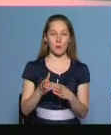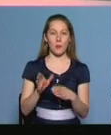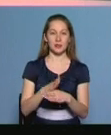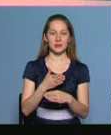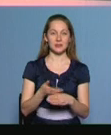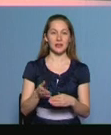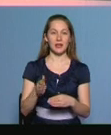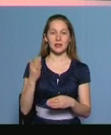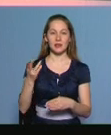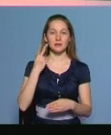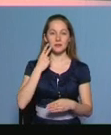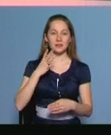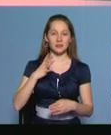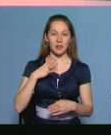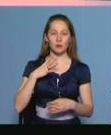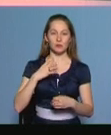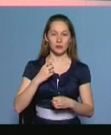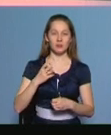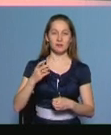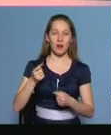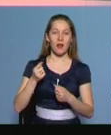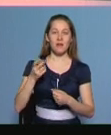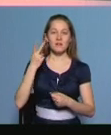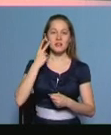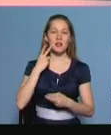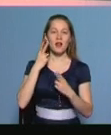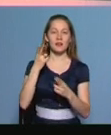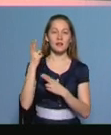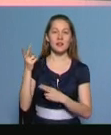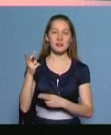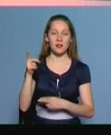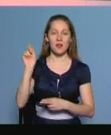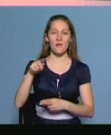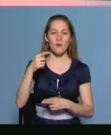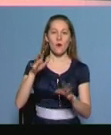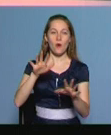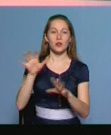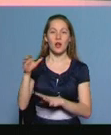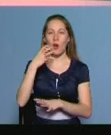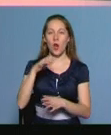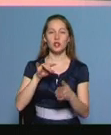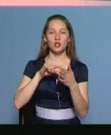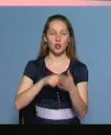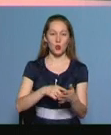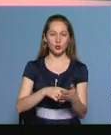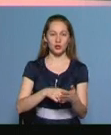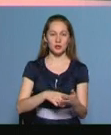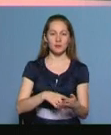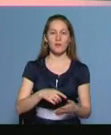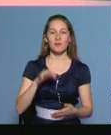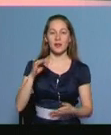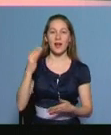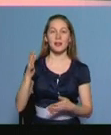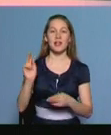на передовой. Сотрудники ОМОНа несут службу в горячих точках. Своим долгом ОМОНовцы считают и воспитание юнармейцев.